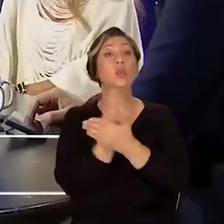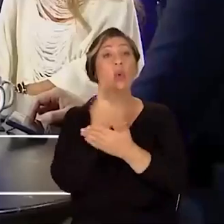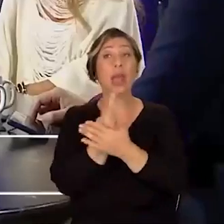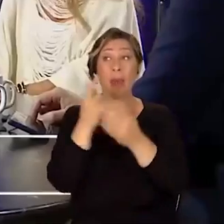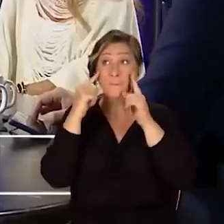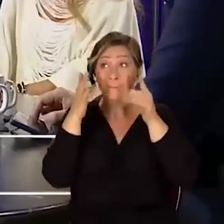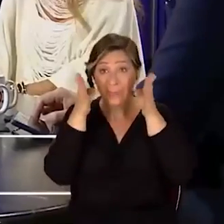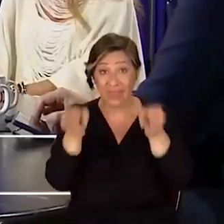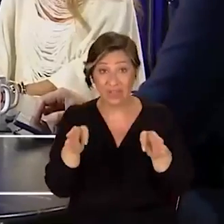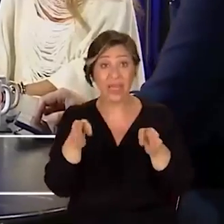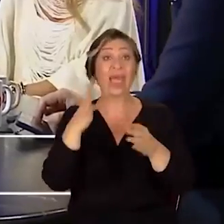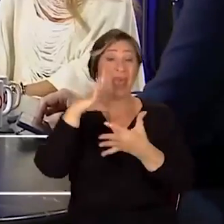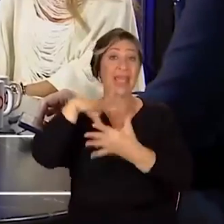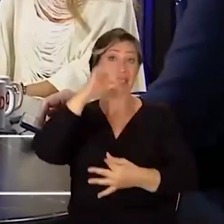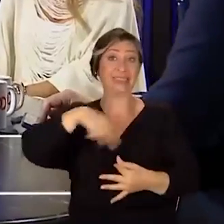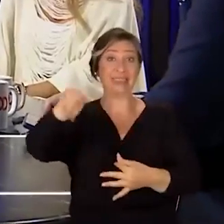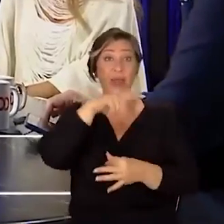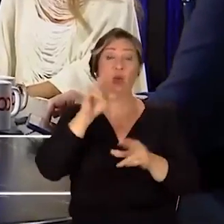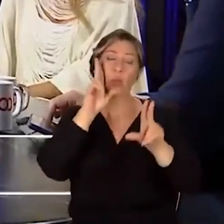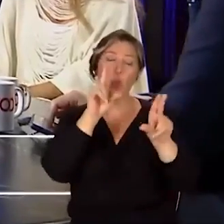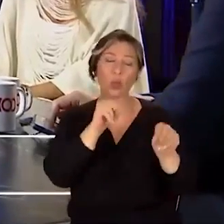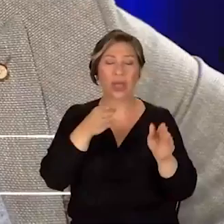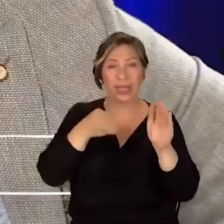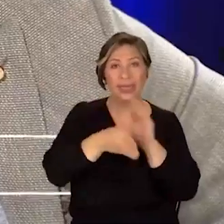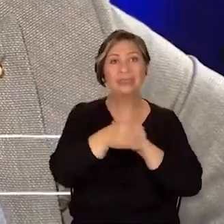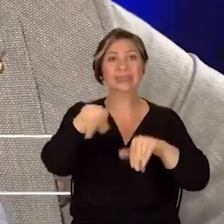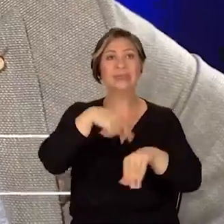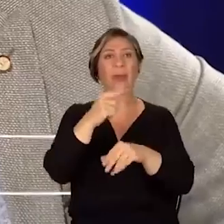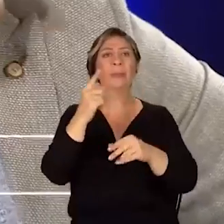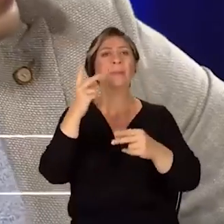Kerim'in bakış açısı da İnsanlar uykuya geçtiği zaman bir çeşit